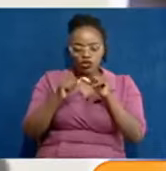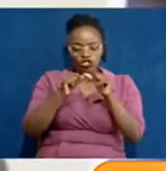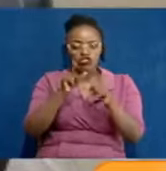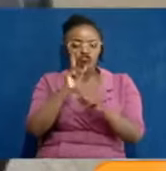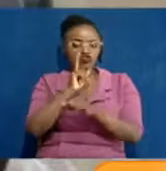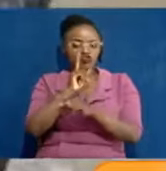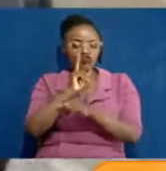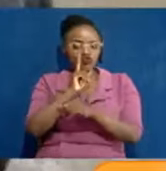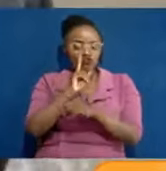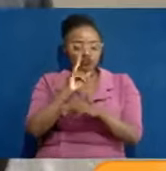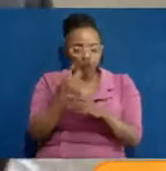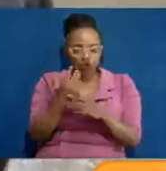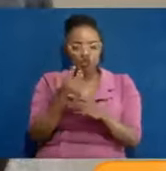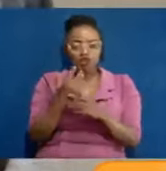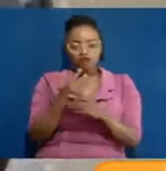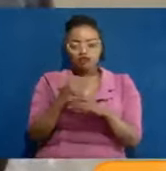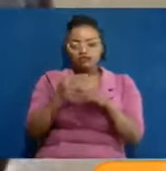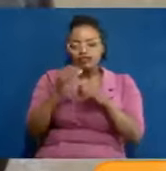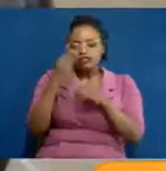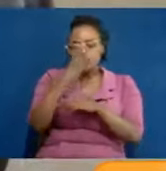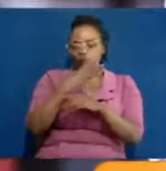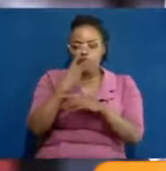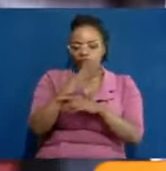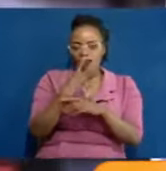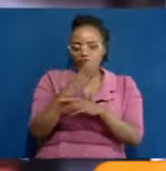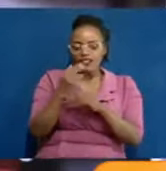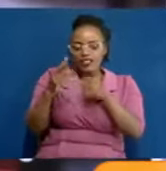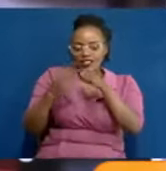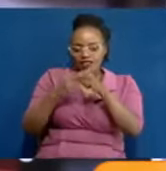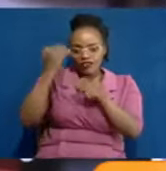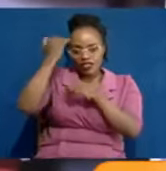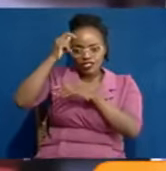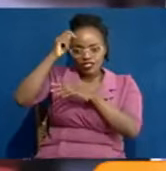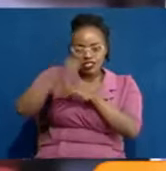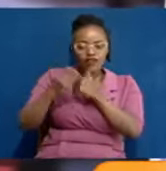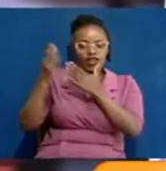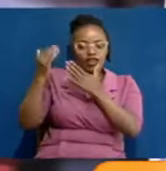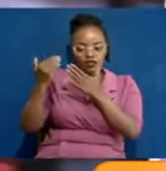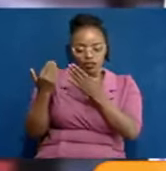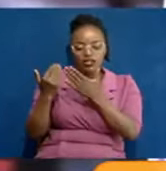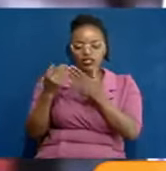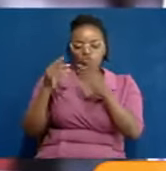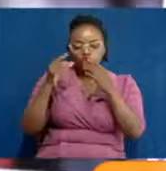kesho Jumatano, majaji saba mahakama ya juu wakitarajiwa kutoa uamuzi wao